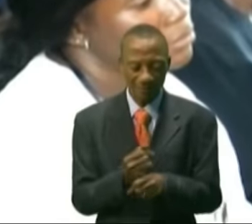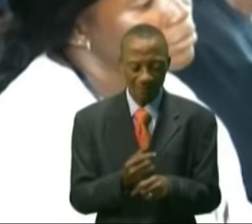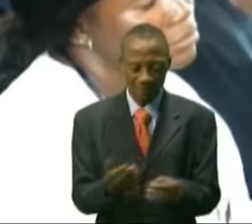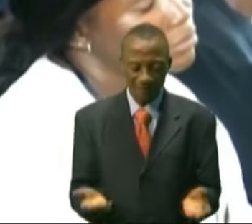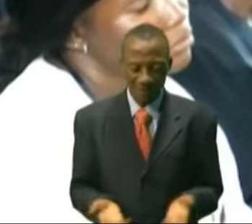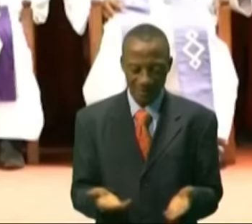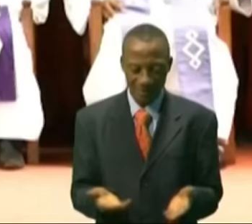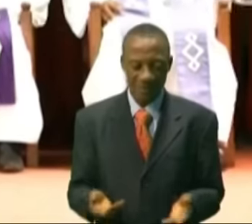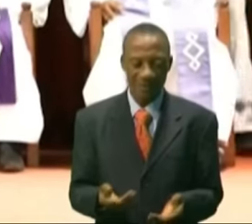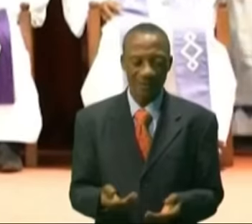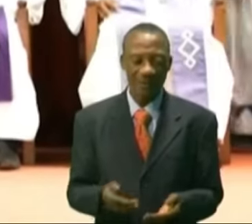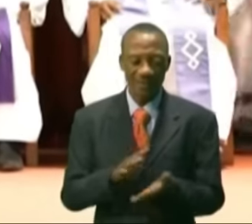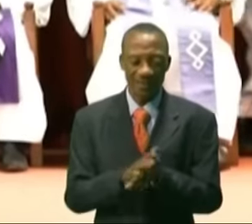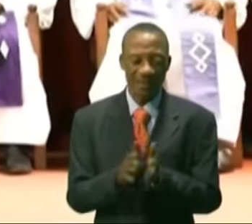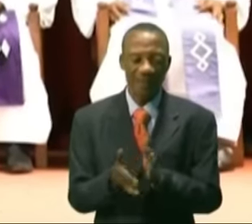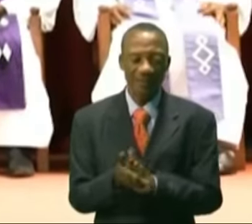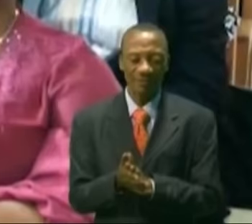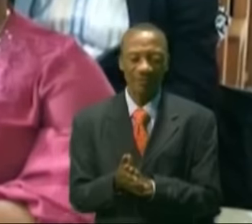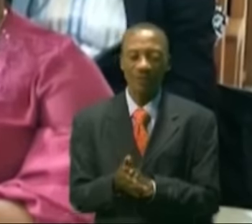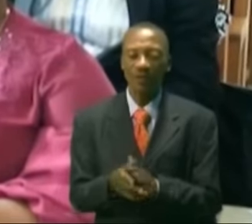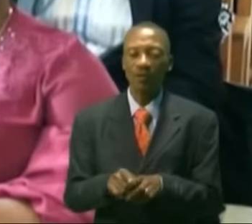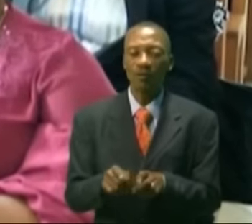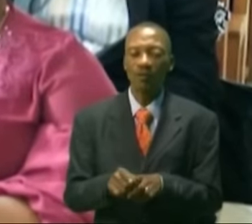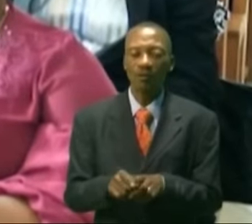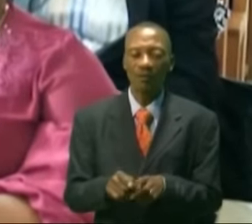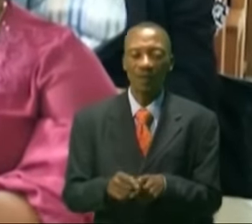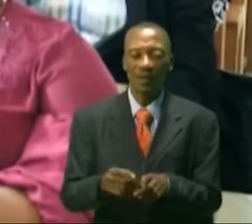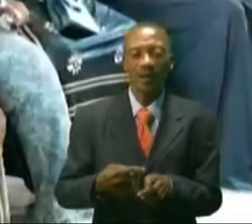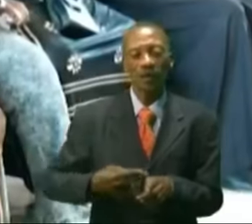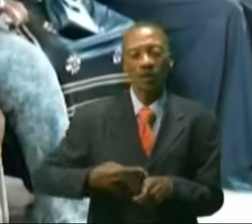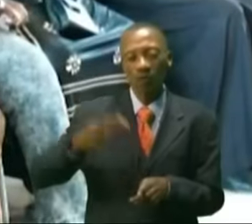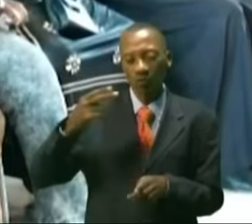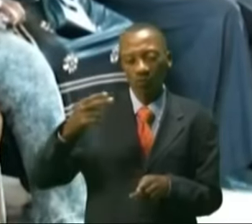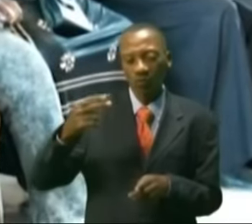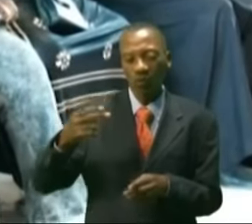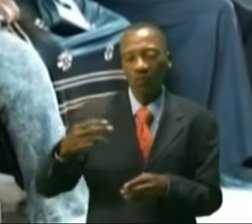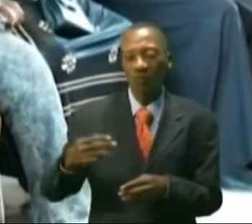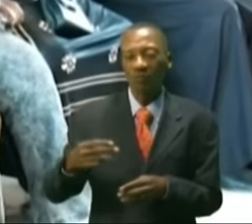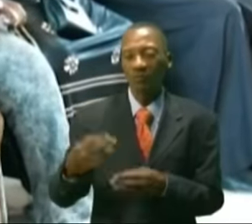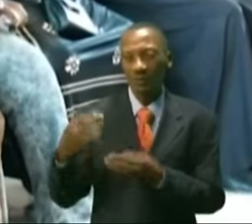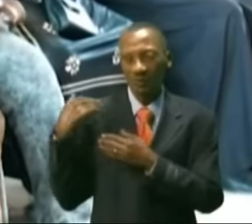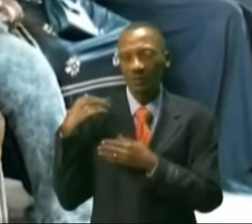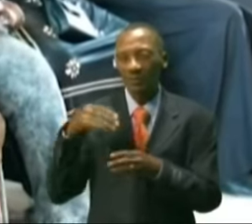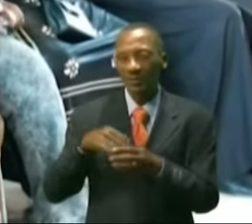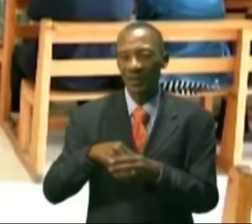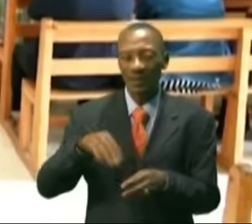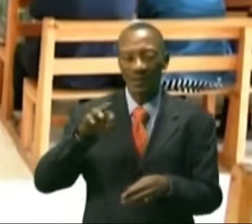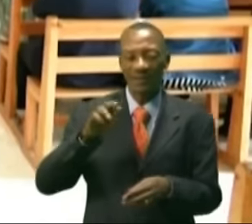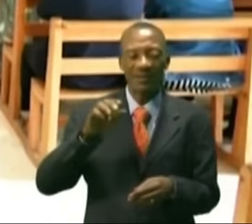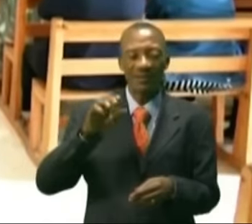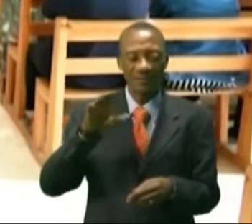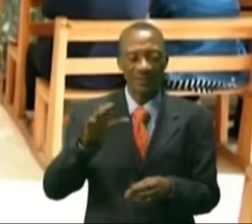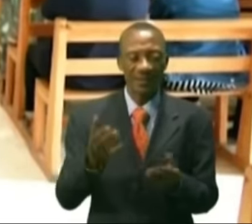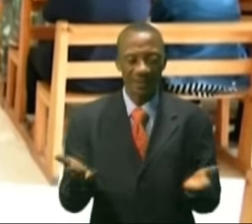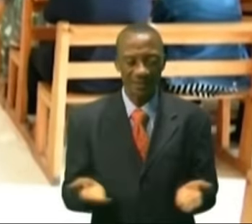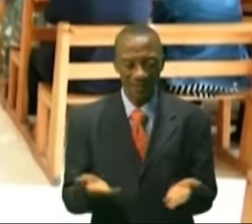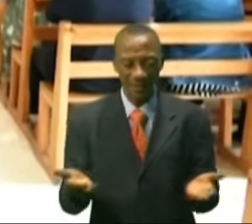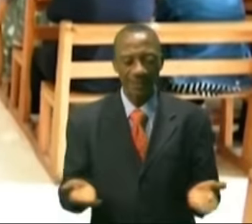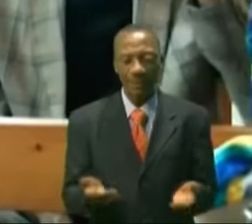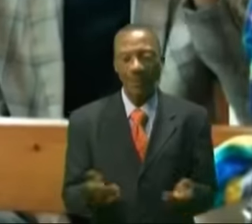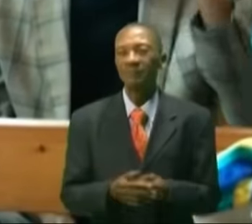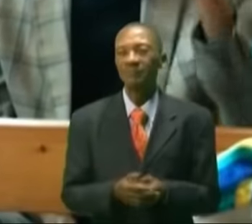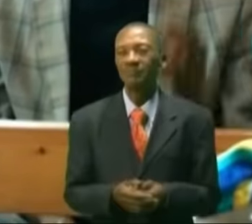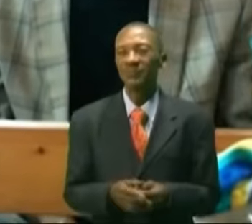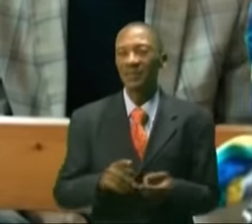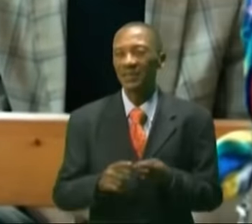les prêtres de l'archidiocèse de Kinshasa, les anciens séminaristes, la famille biologique de l'illustre disparu, ainsi que les amis et